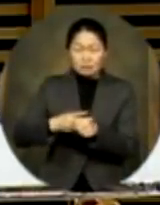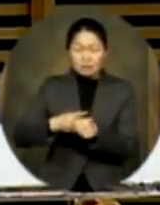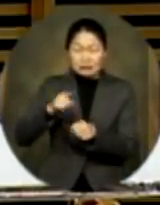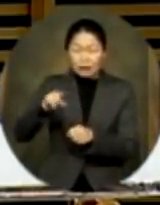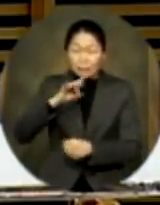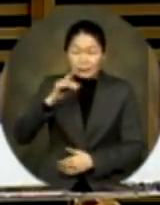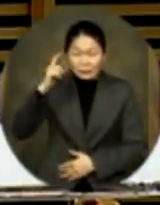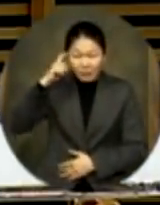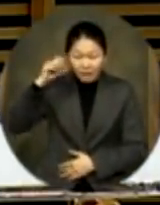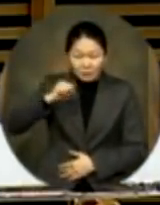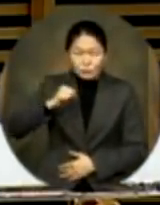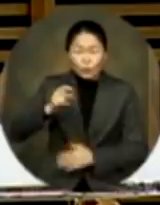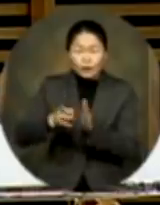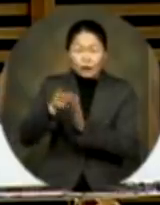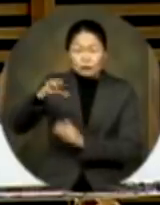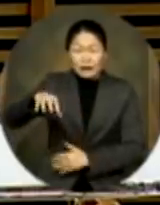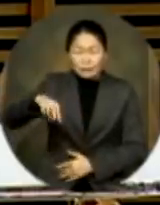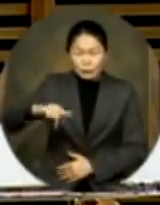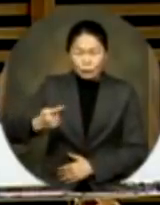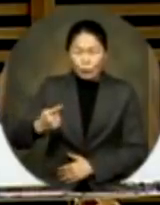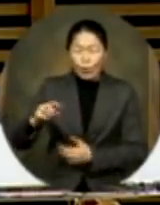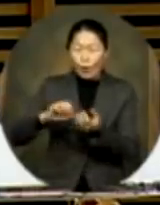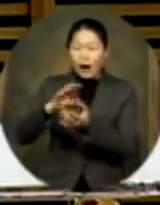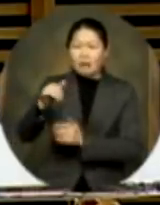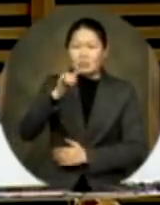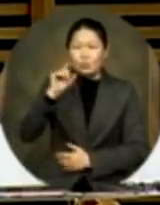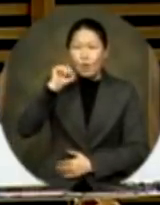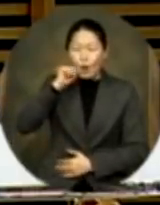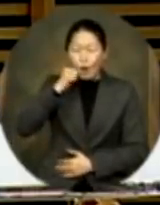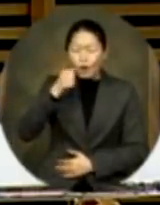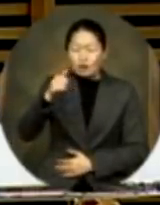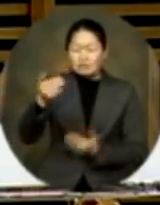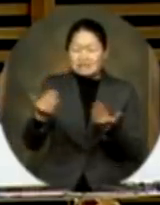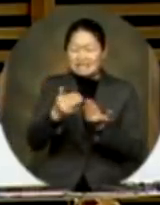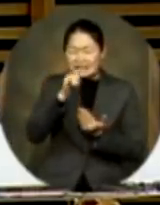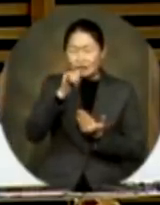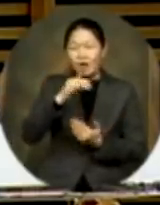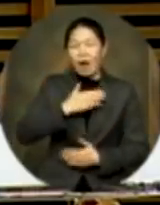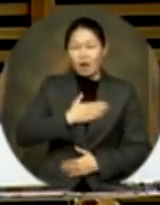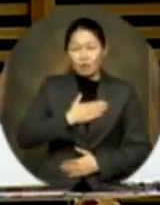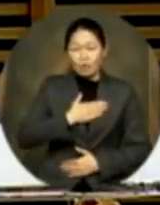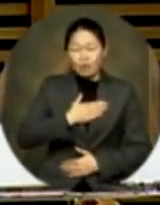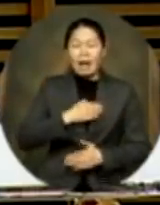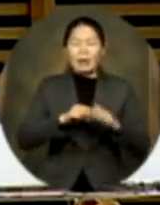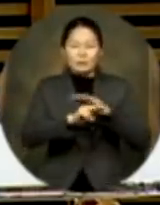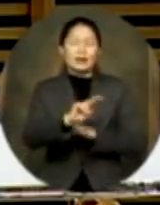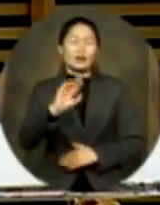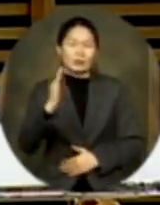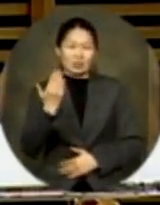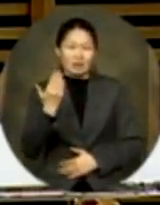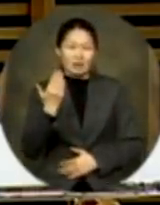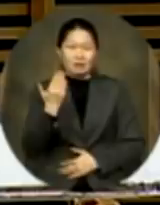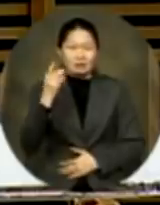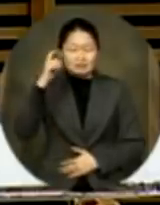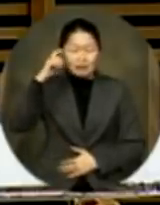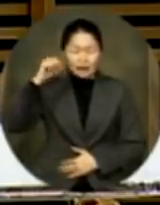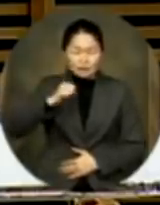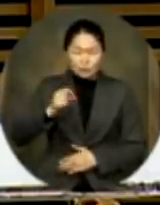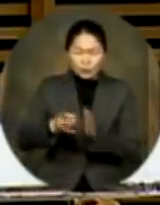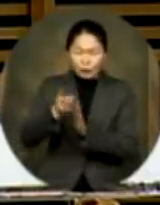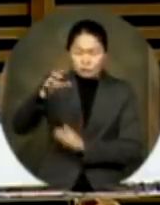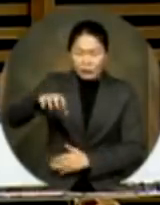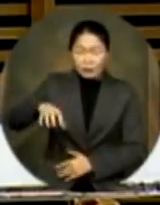생각하고 예루살렘의 도 환란이 있고 어려운 일이 있는 걸 알고 아 피해 지하고 예루살렘에서